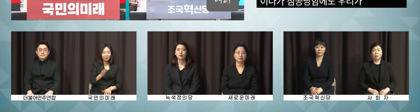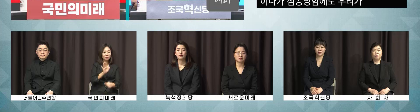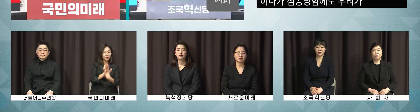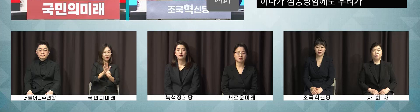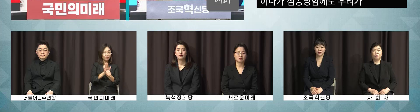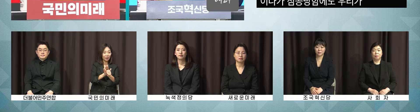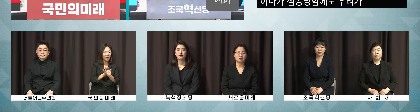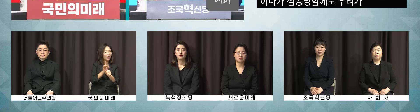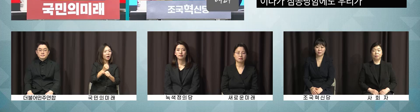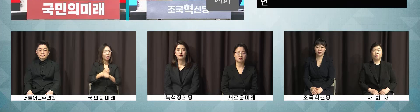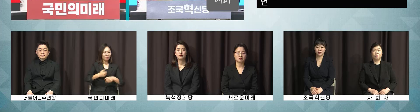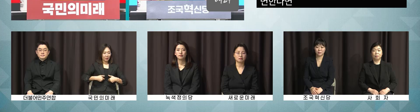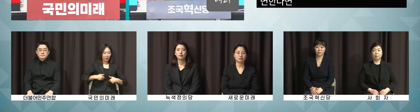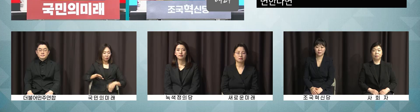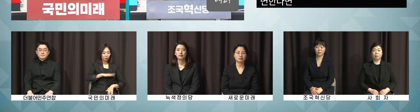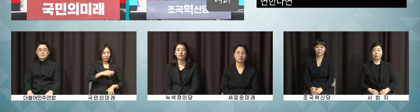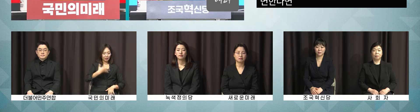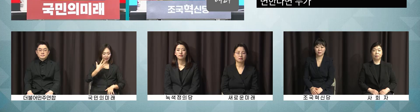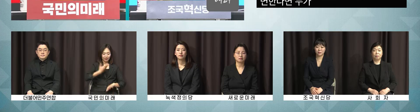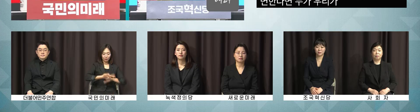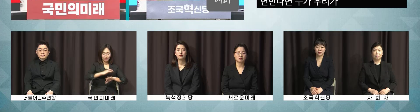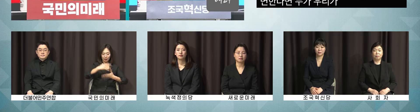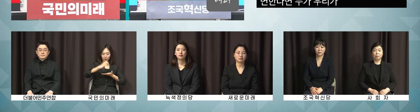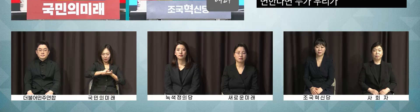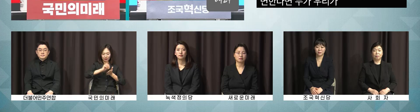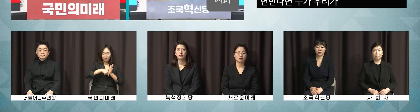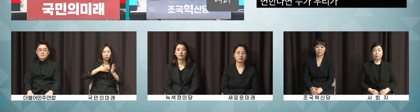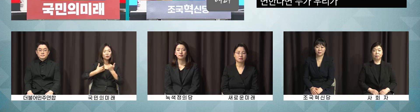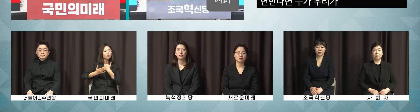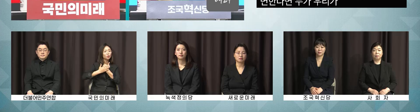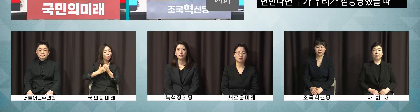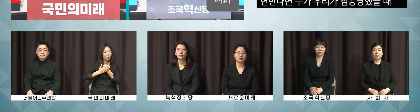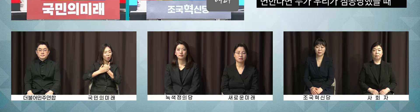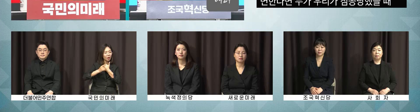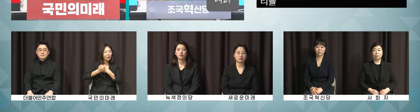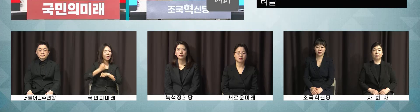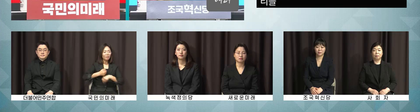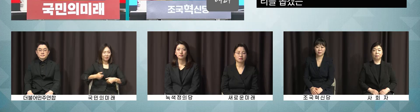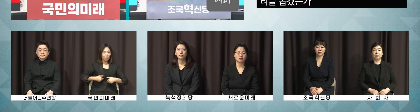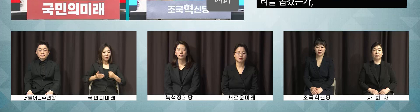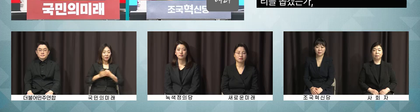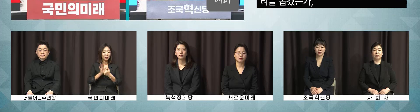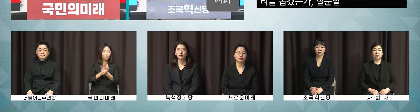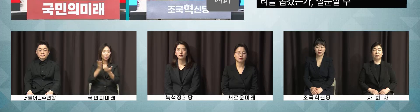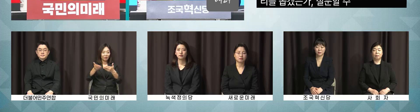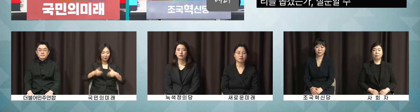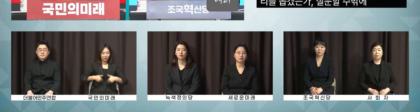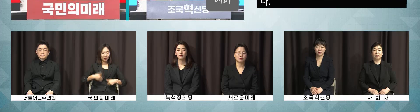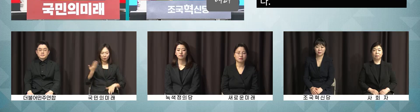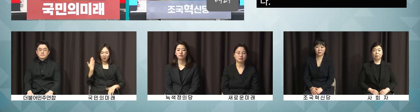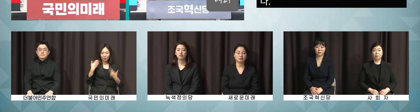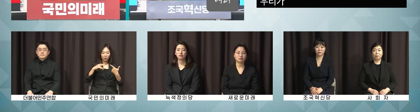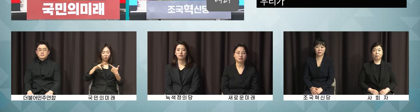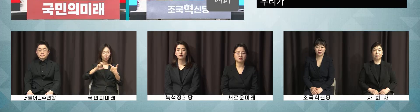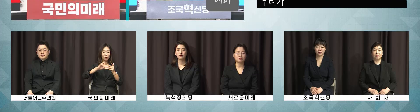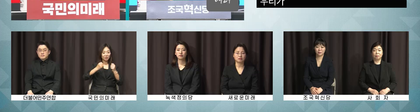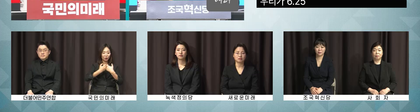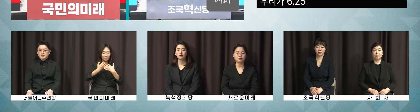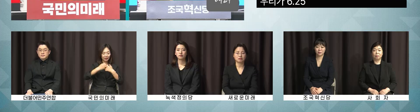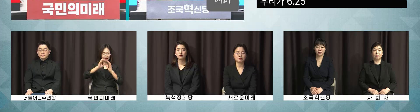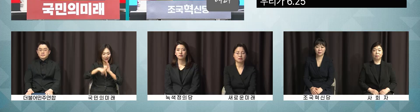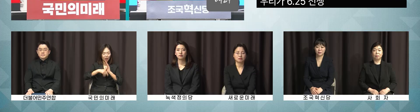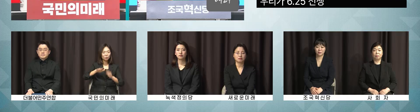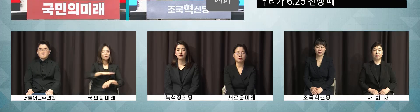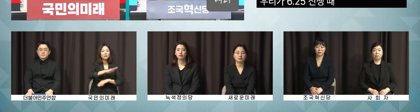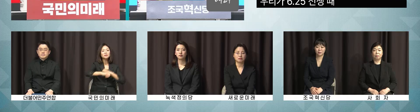한다면 누가 우리가 침공당했을 때 우리를 돕겠는가라고 하는 질문을 할 수밖에 없습니다. 우리가 6.25 전쟁 때 그래도 다시